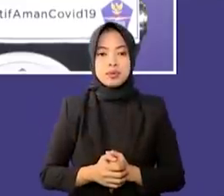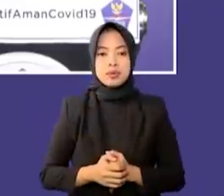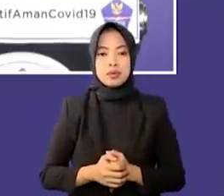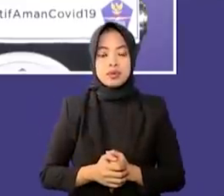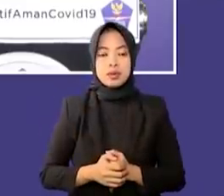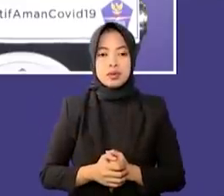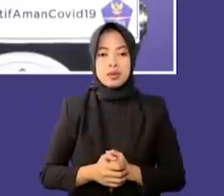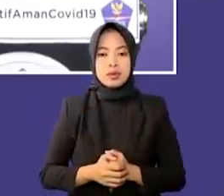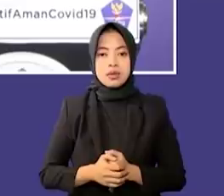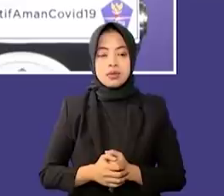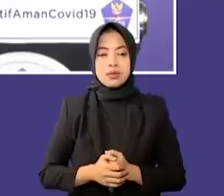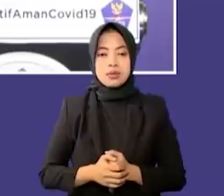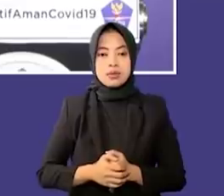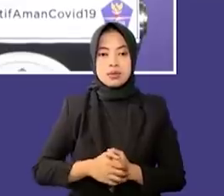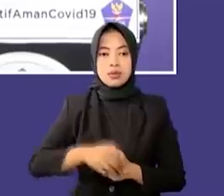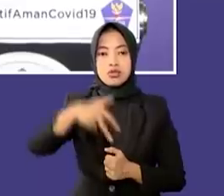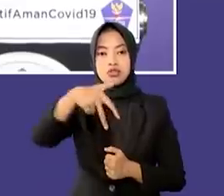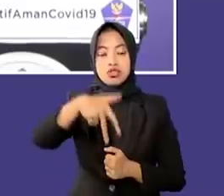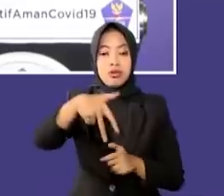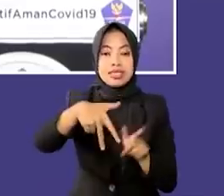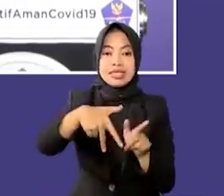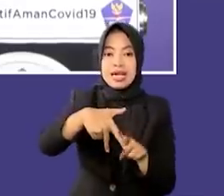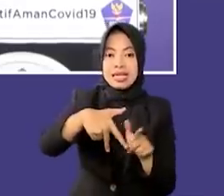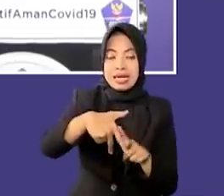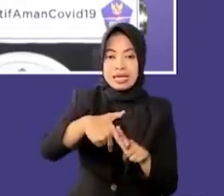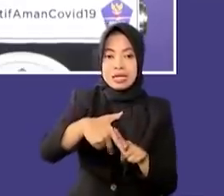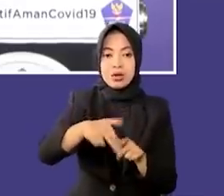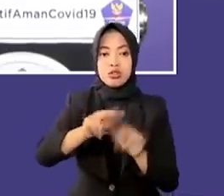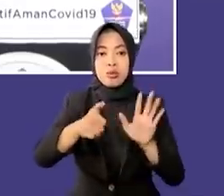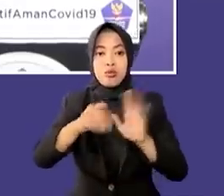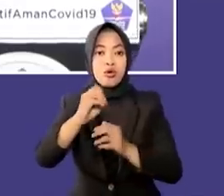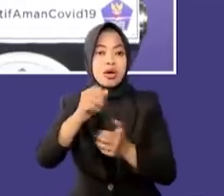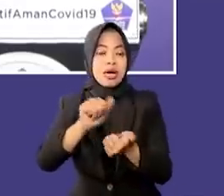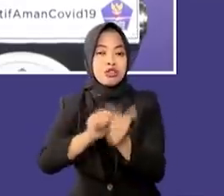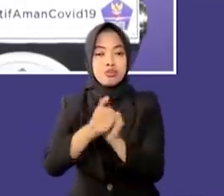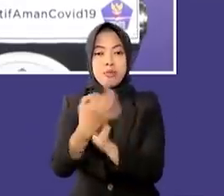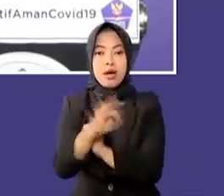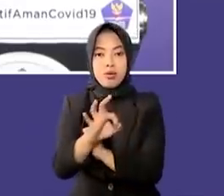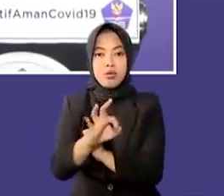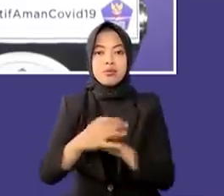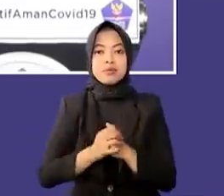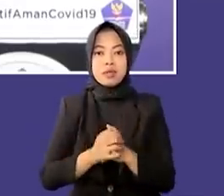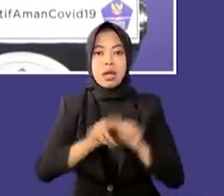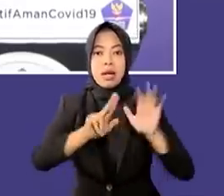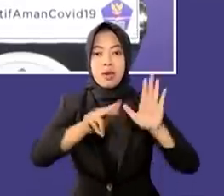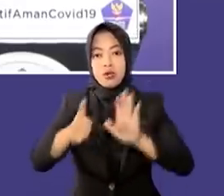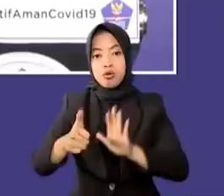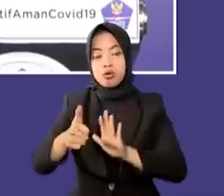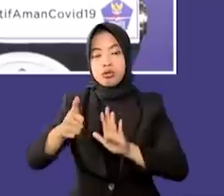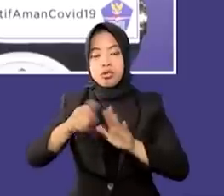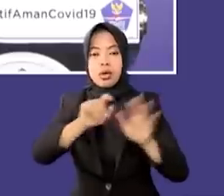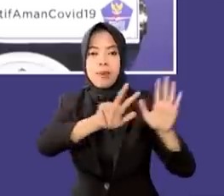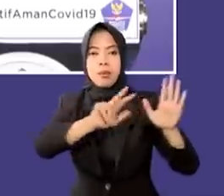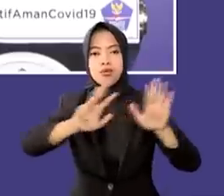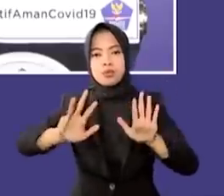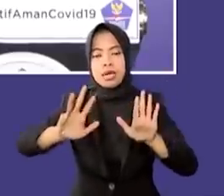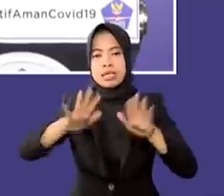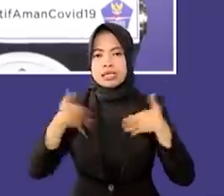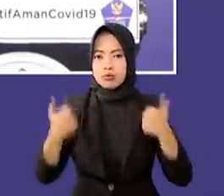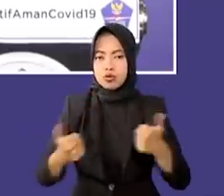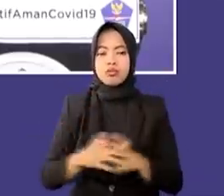Sulawesi Selatan 130 kasus baru dengan 189 sembuh